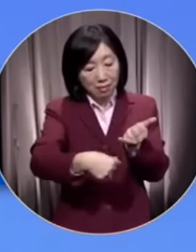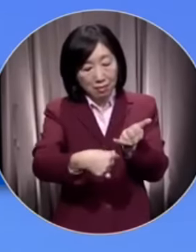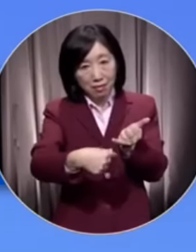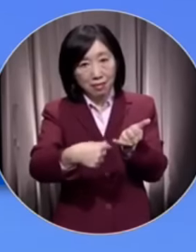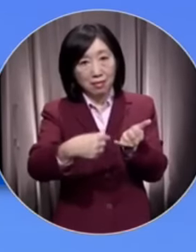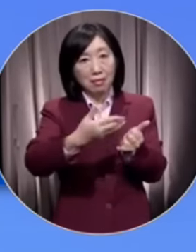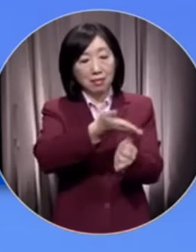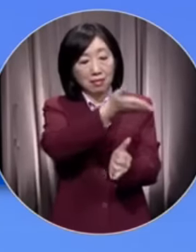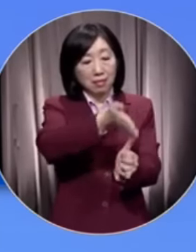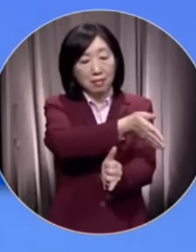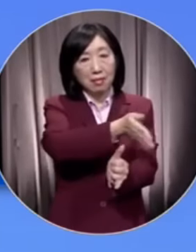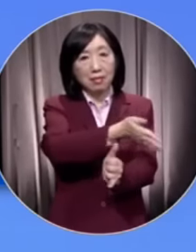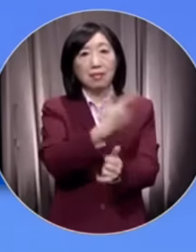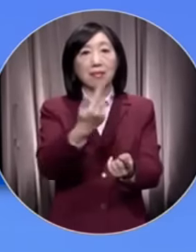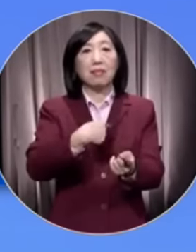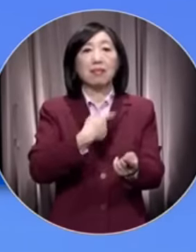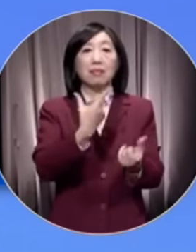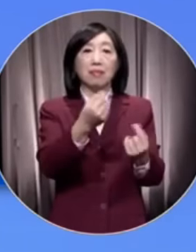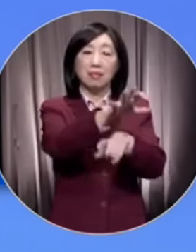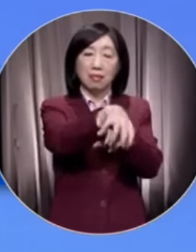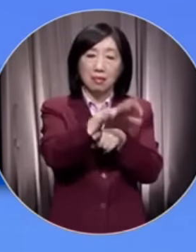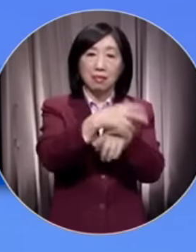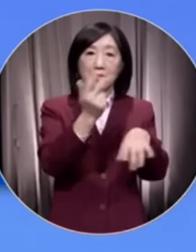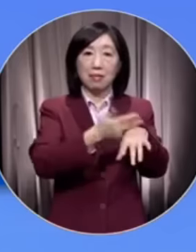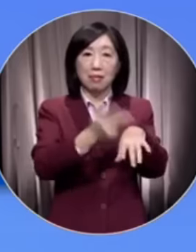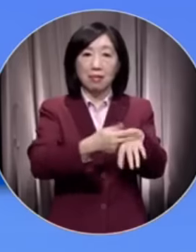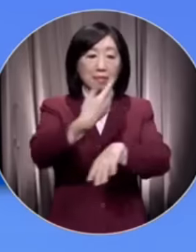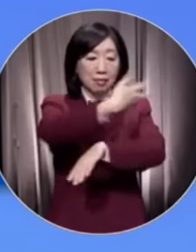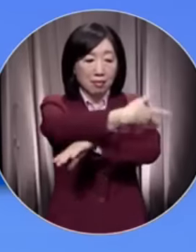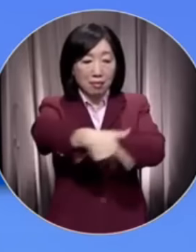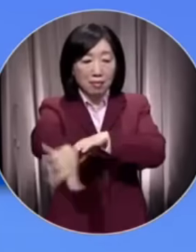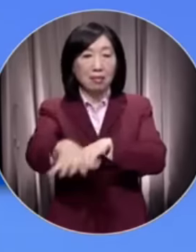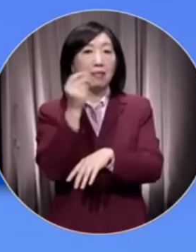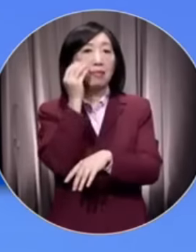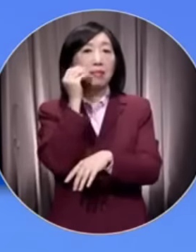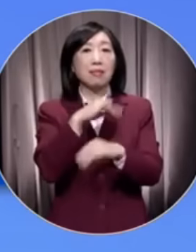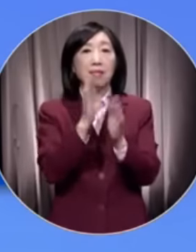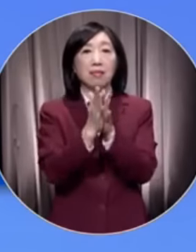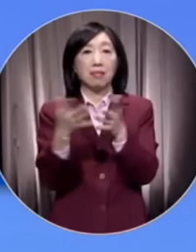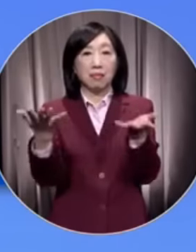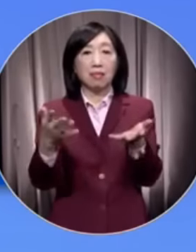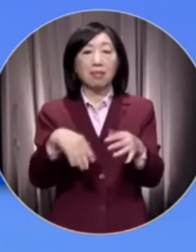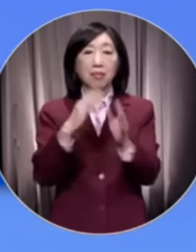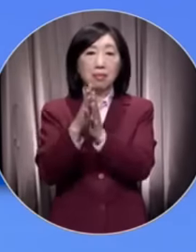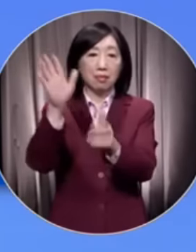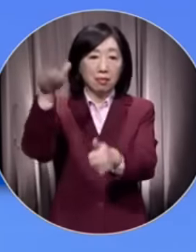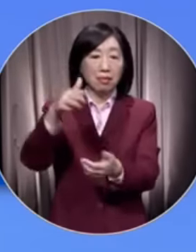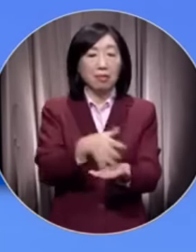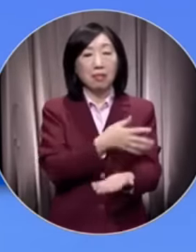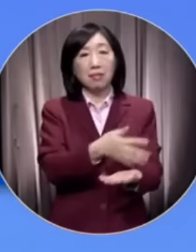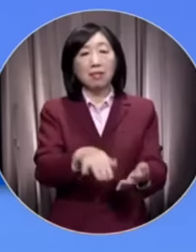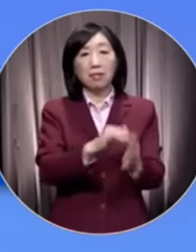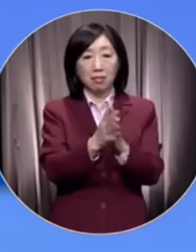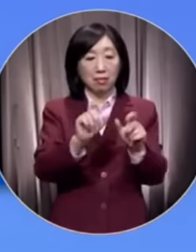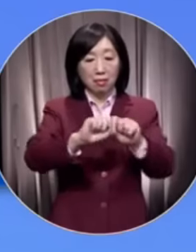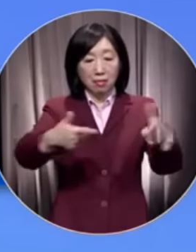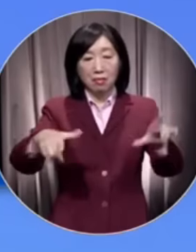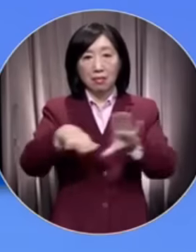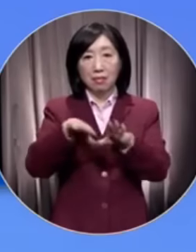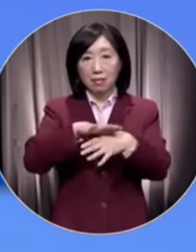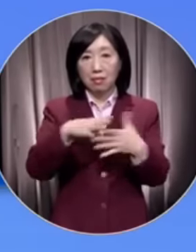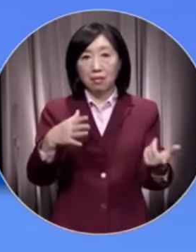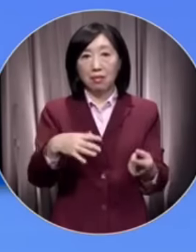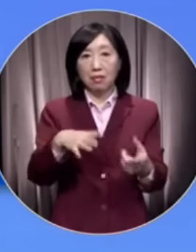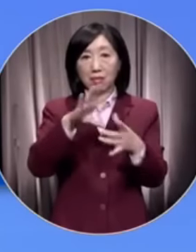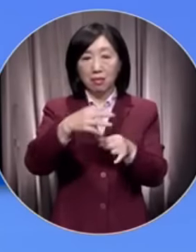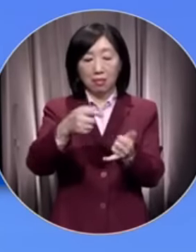来发展农业生计、海洋观光、乐活的漫游多元的文化。这个三